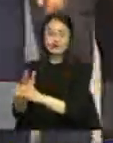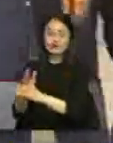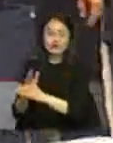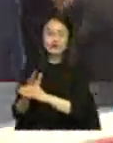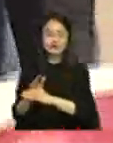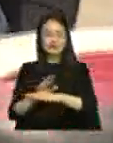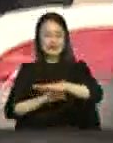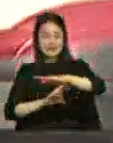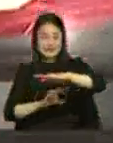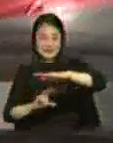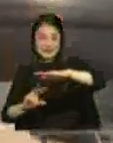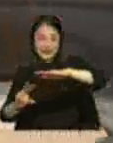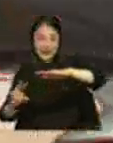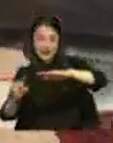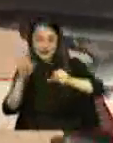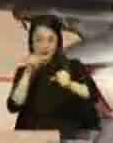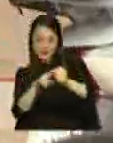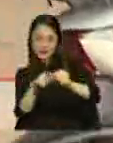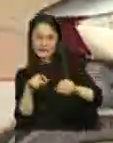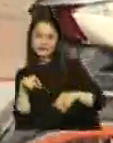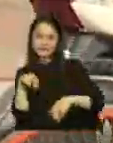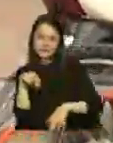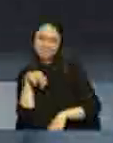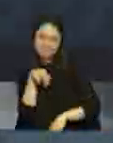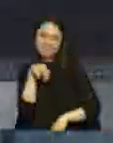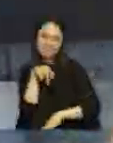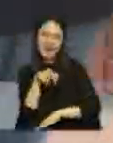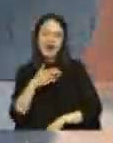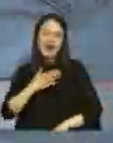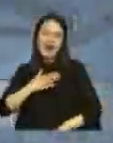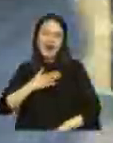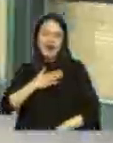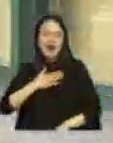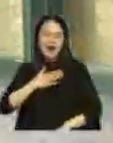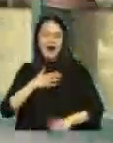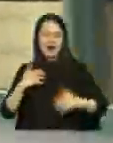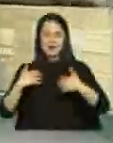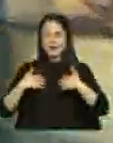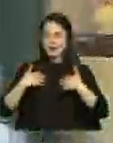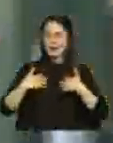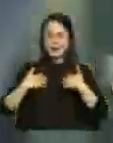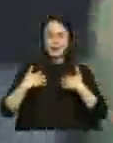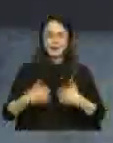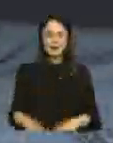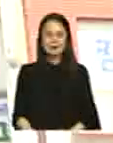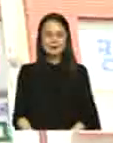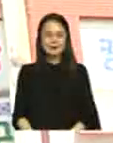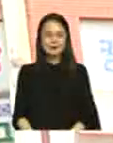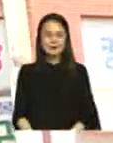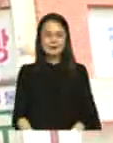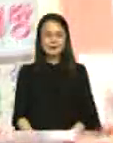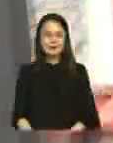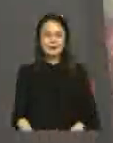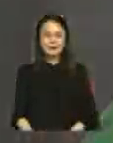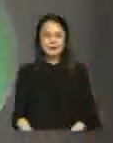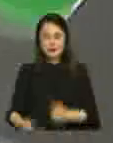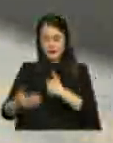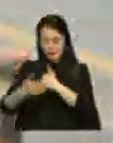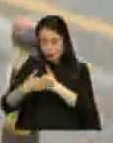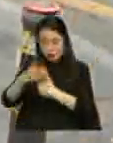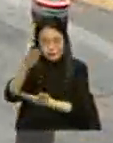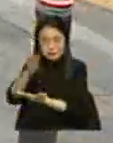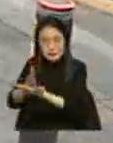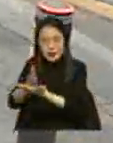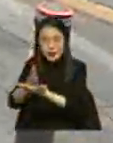발걸음마저 즐거움에 겨워합니다. 함께 발을 내딛는 친구들 역시 마찬가지입니다. 누군가의 도움 없이는